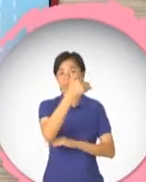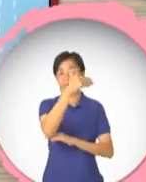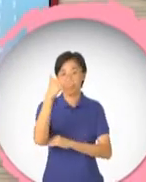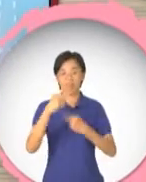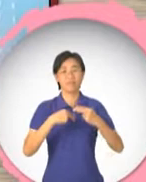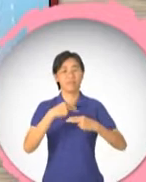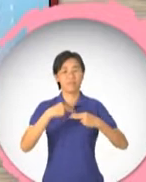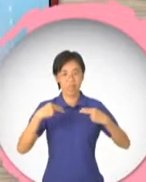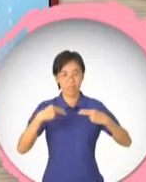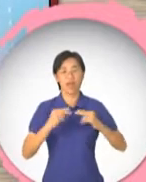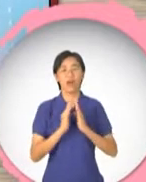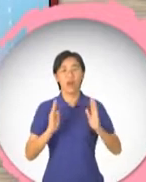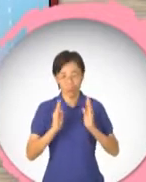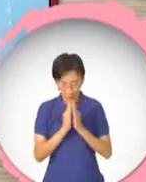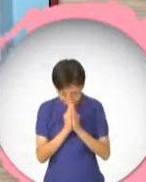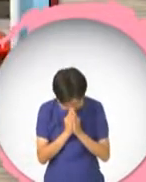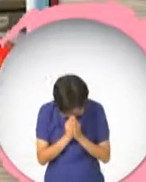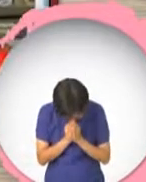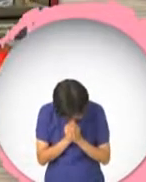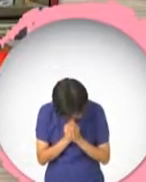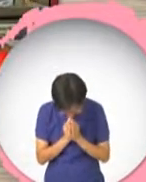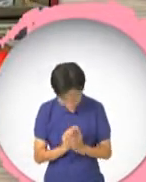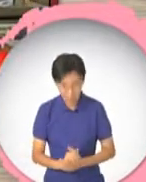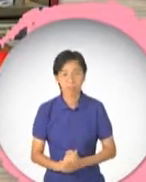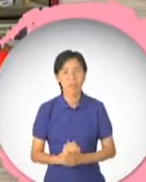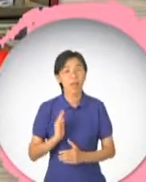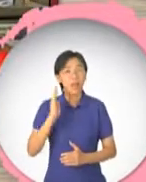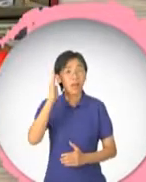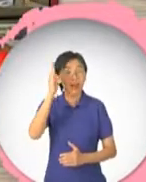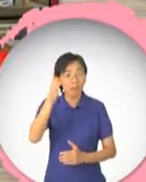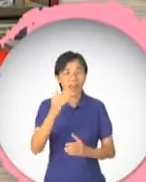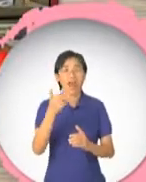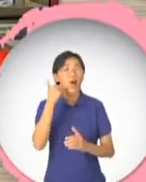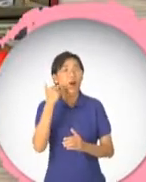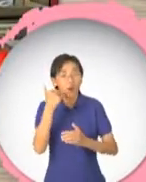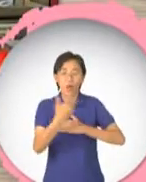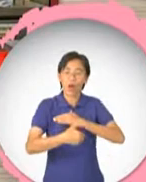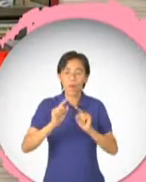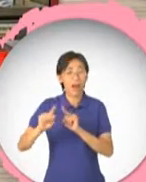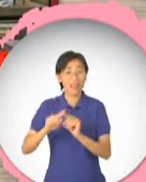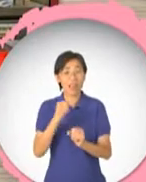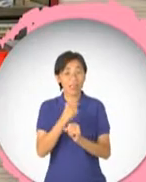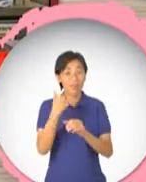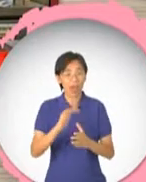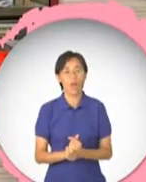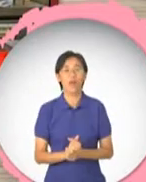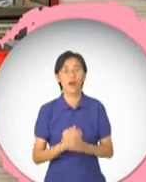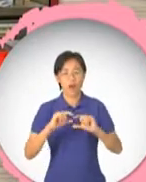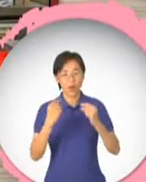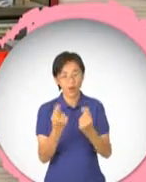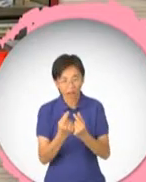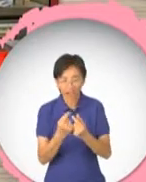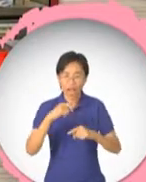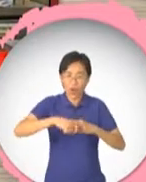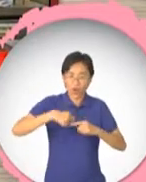าชาติสวนดุสิตขอบพระคุณมากครับในครั้งต่อไปครับหลังจากที่ทำขนมปังกันมาหลายชนิดแล้วทำโดนัทกันมาก็หลายชนิด